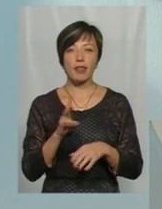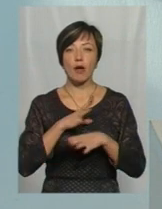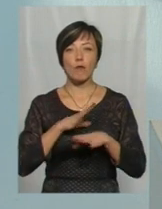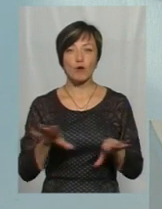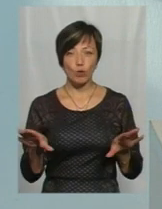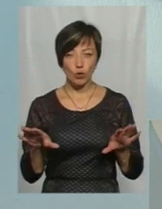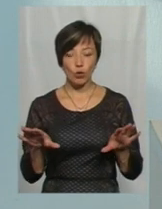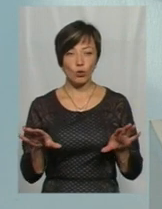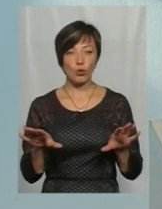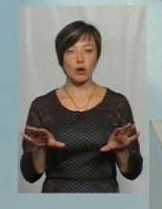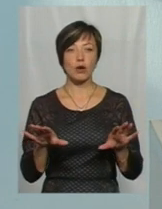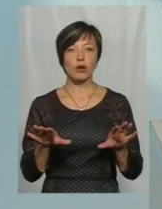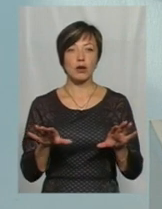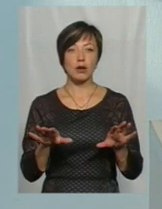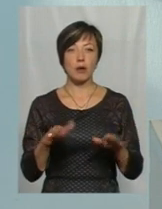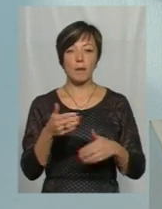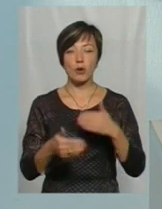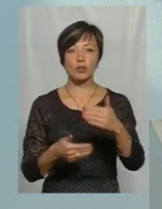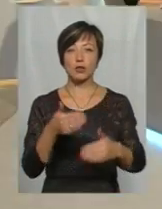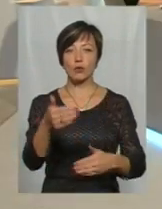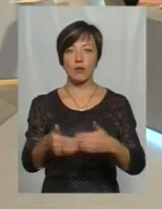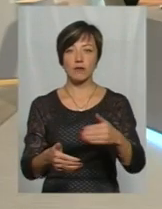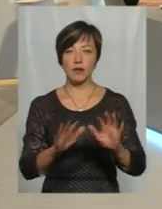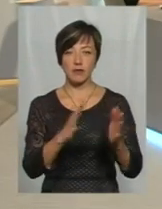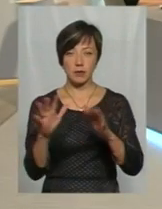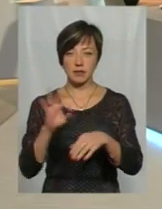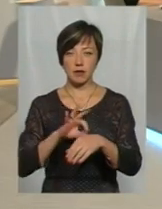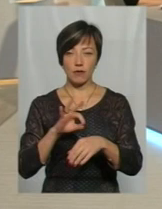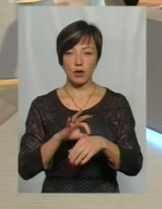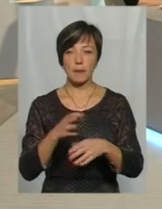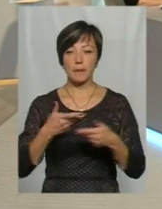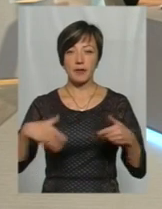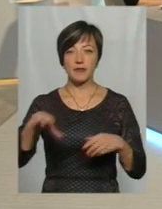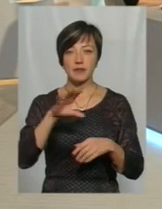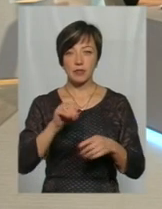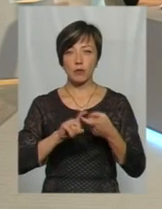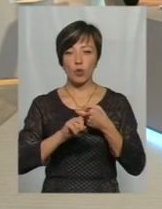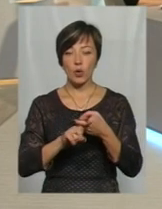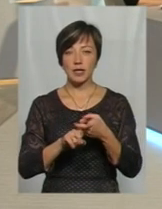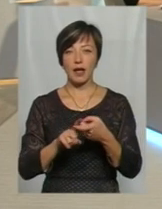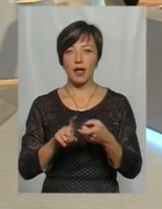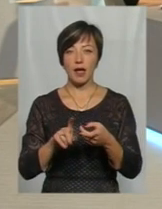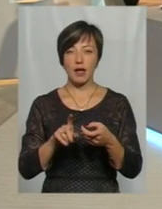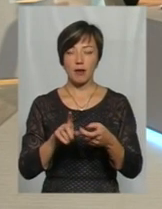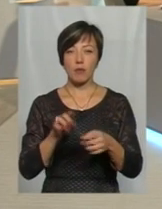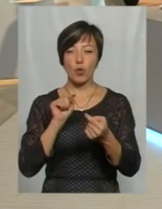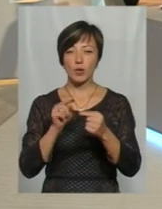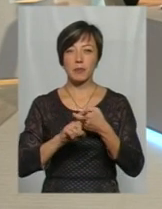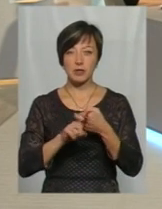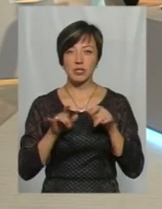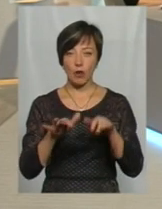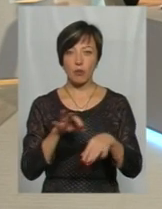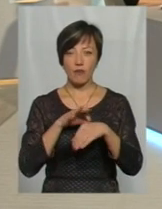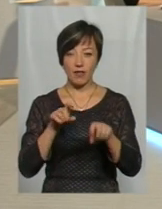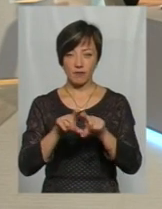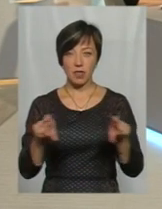було послідовних випадків захворювань. Тобто ми всі протиепідемічні заходи провели в даному